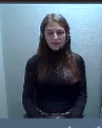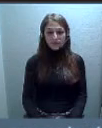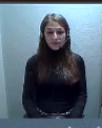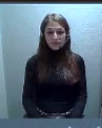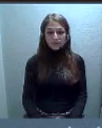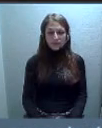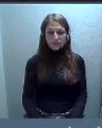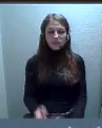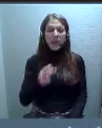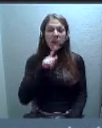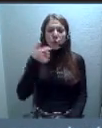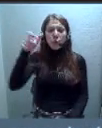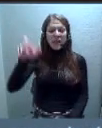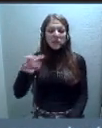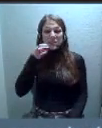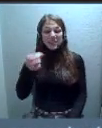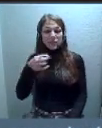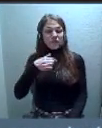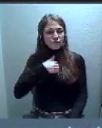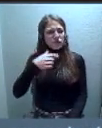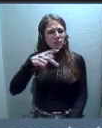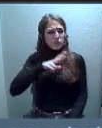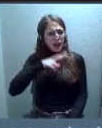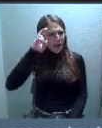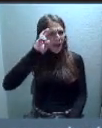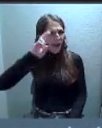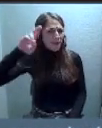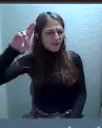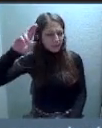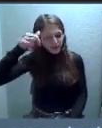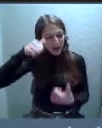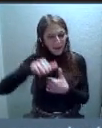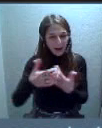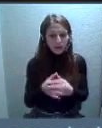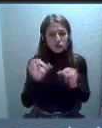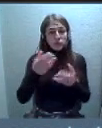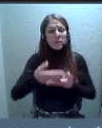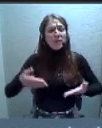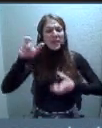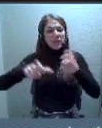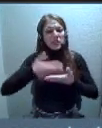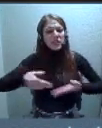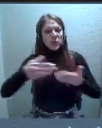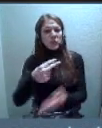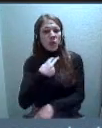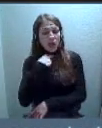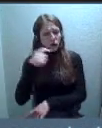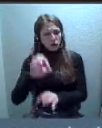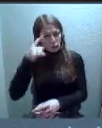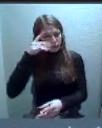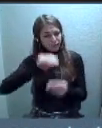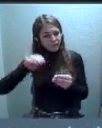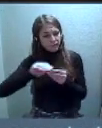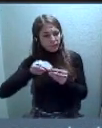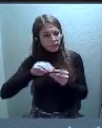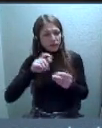un rêve, je me souviens de ça. Et c'est vrai qu'aujourd'hui encore les personnes en situation de handicap en France se posent la question, est-ce que je peux aller faire les